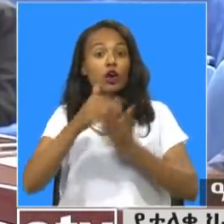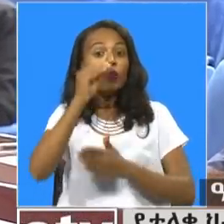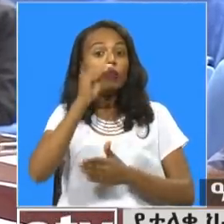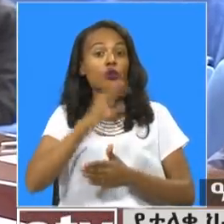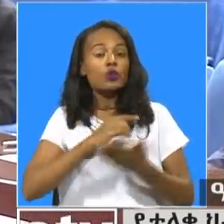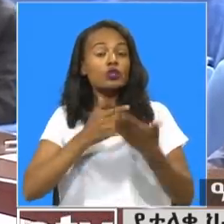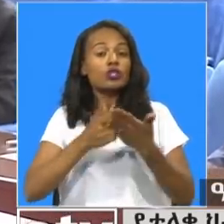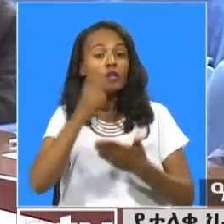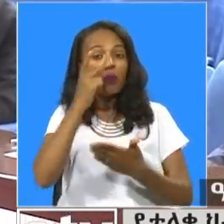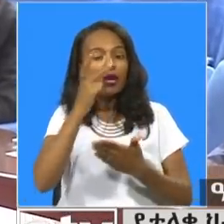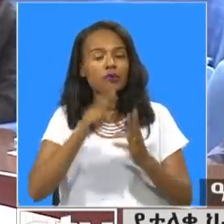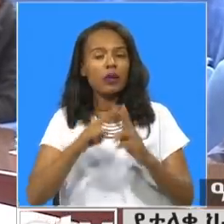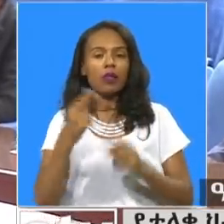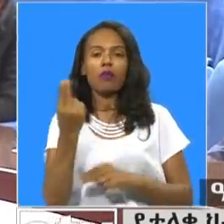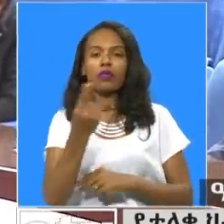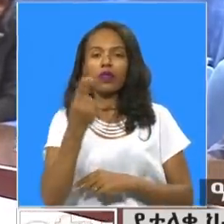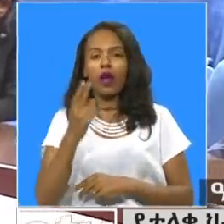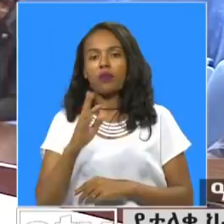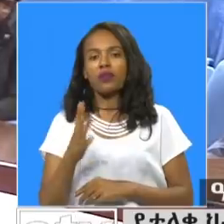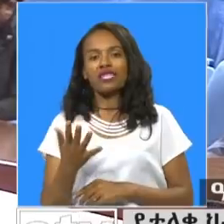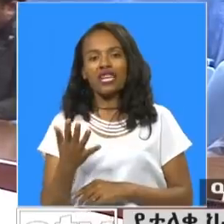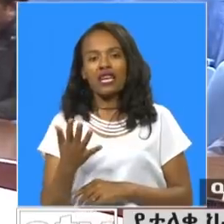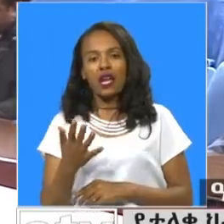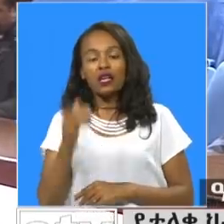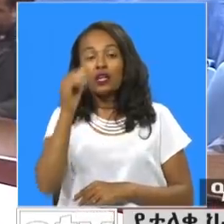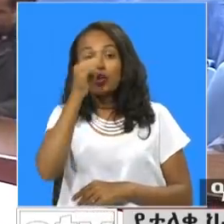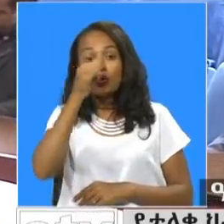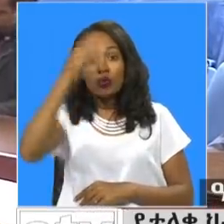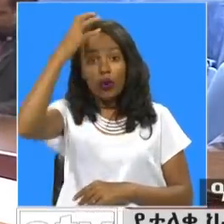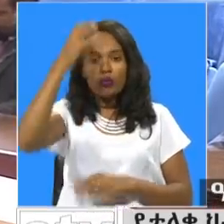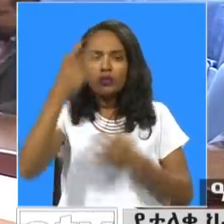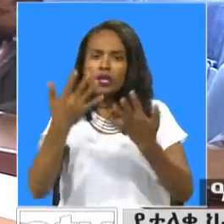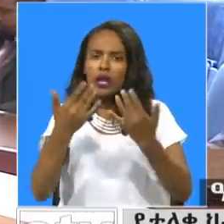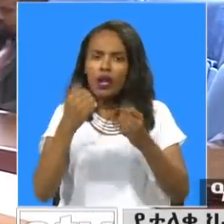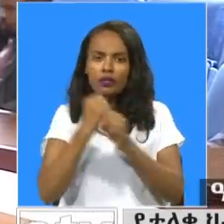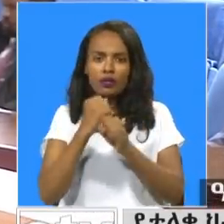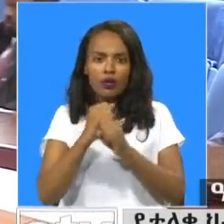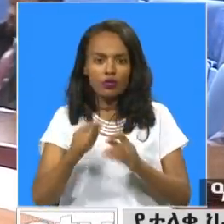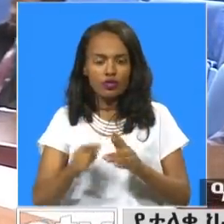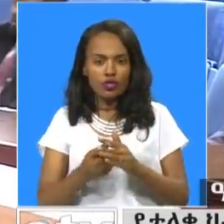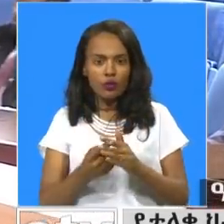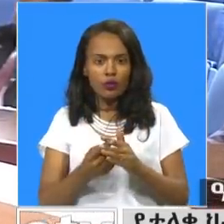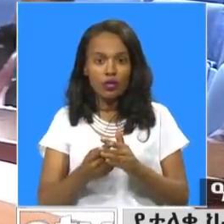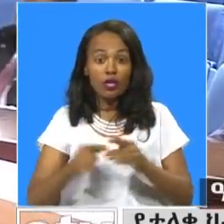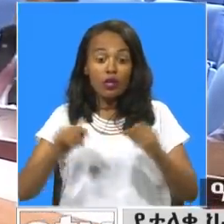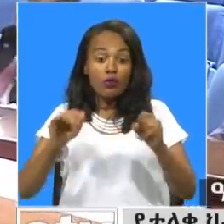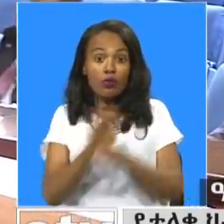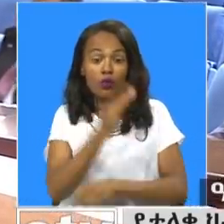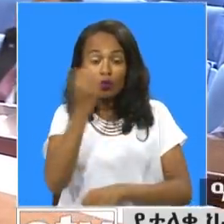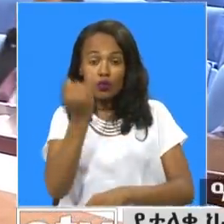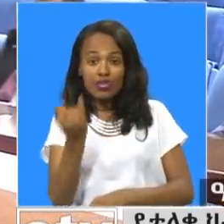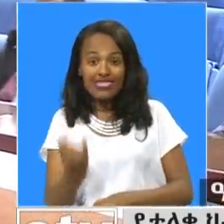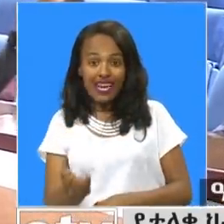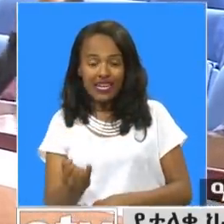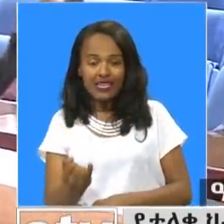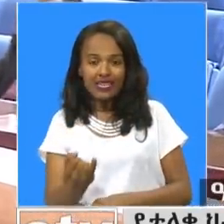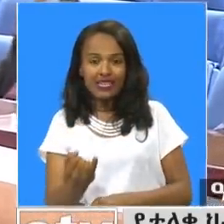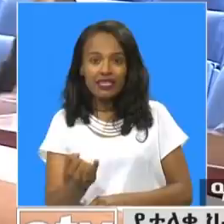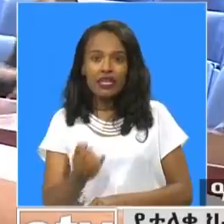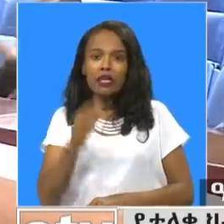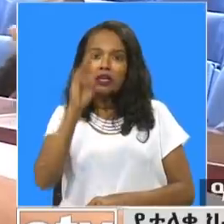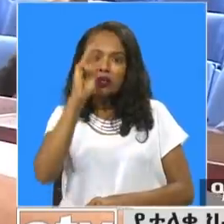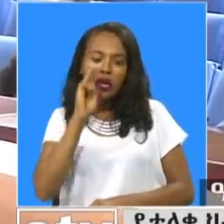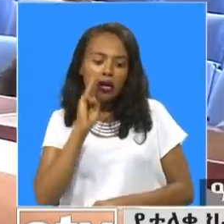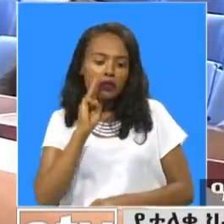ከሁሉም ወገኖች ይሄን ማየት በጣም ጠቃሚ ይመስለኛል። የኢትዮጵያ መንግስት ገና ስራው ሲጀምር ሙሉ ዲዛይኑን ለግብጽም